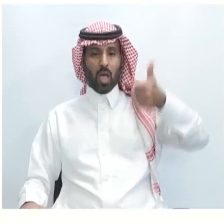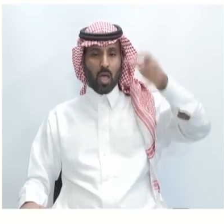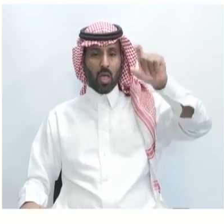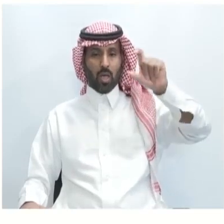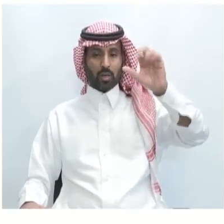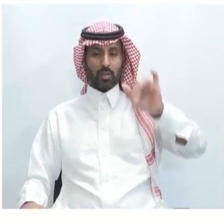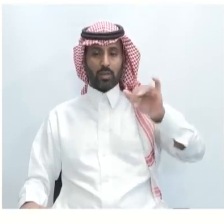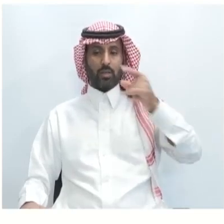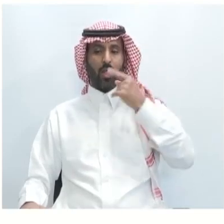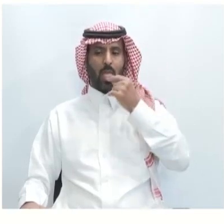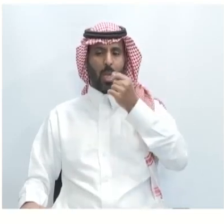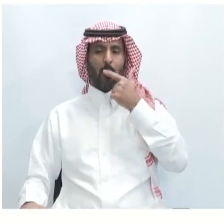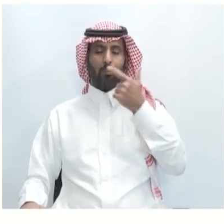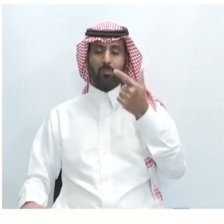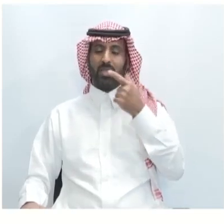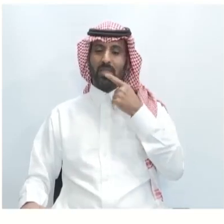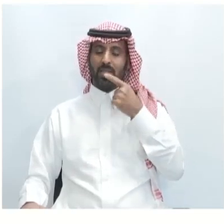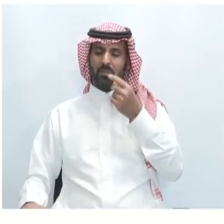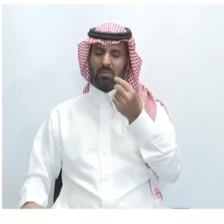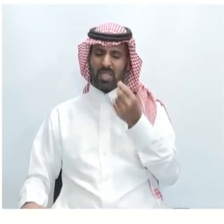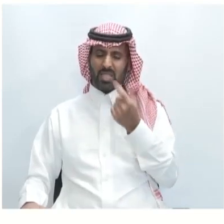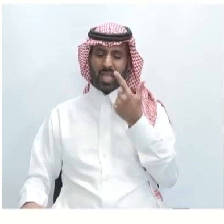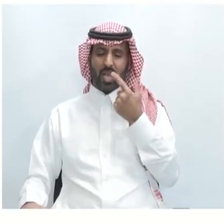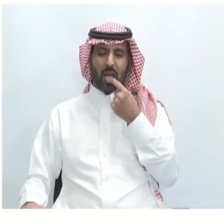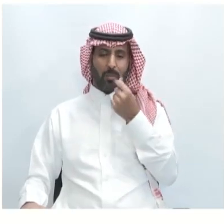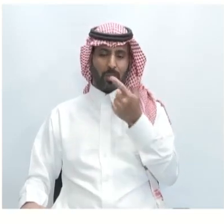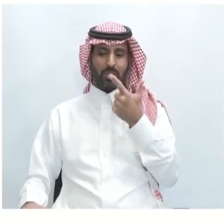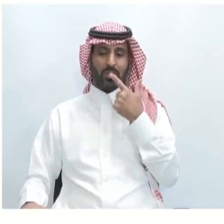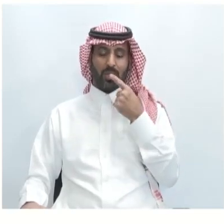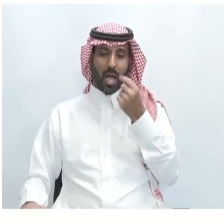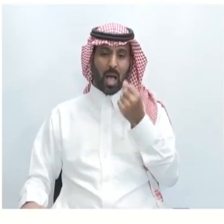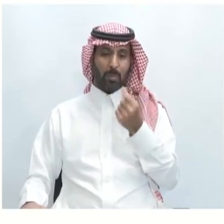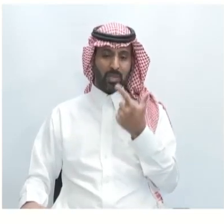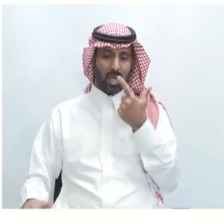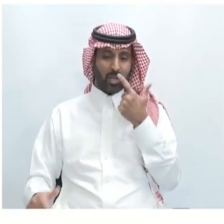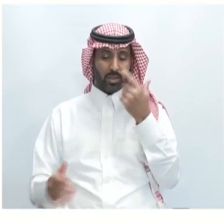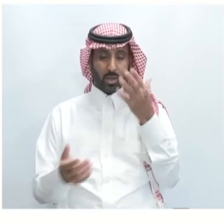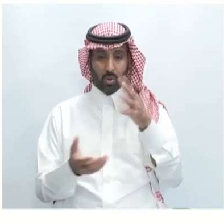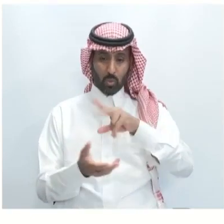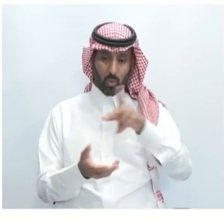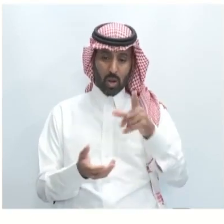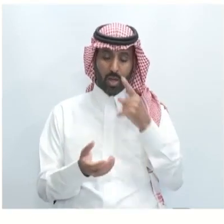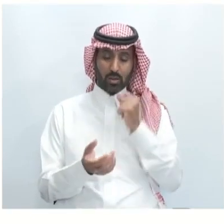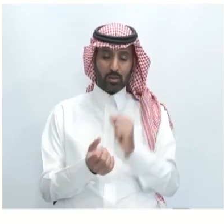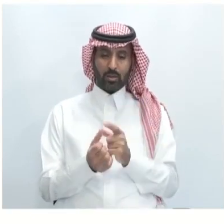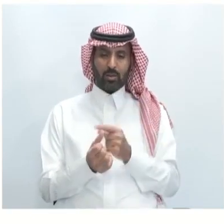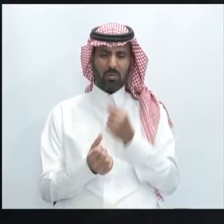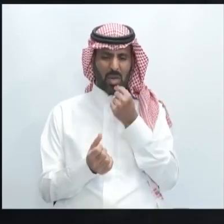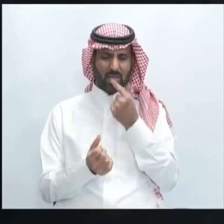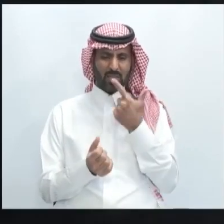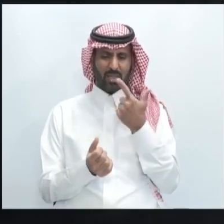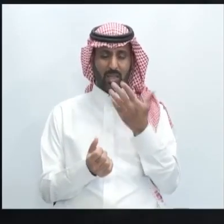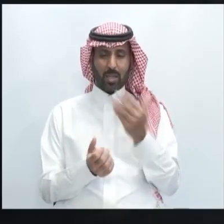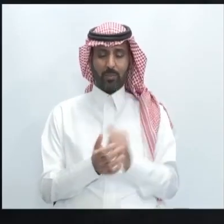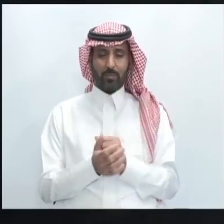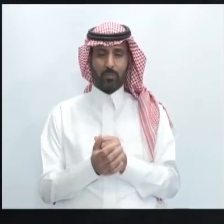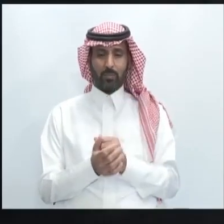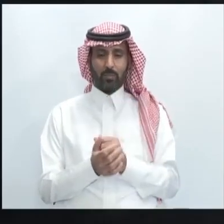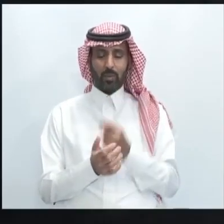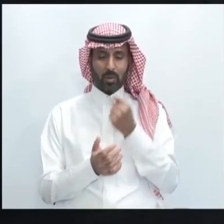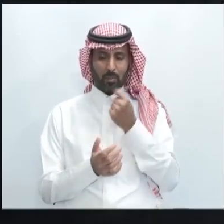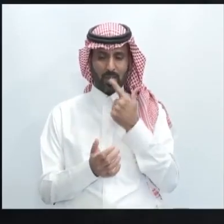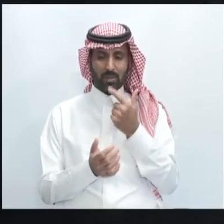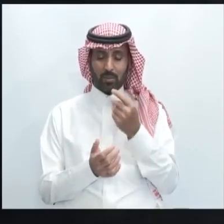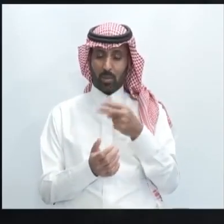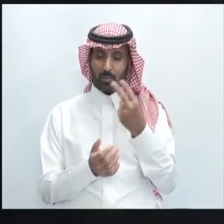هي سكريات بسيطه معناها انها ابسط انواع الكربوهيدرات سكريات الاحاديه ابسطها ابسط من